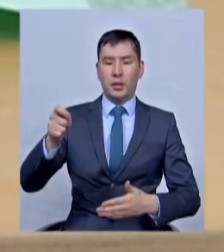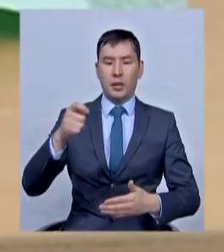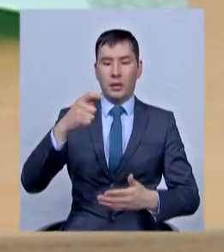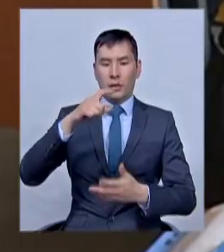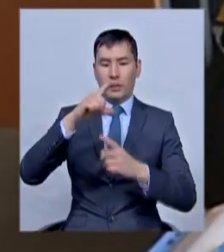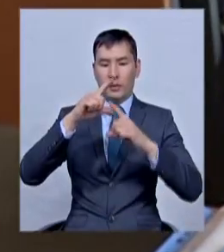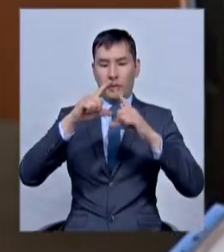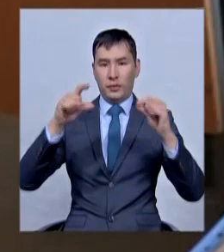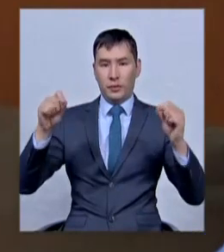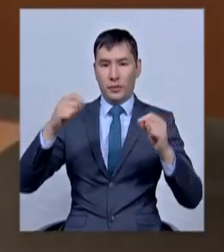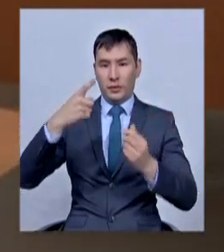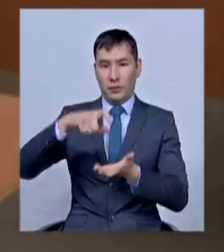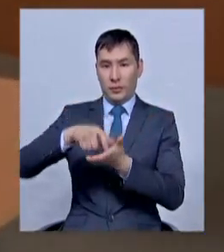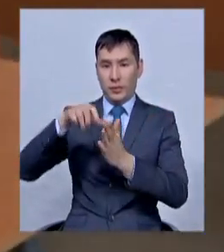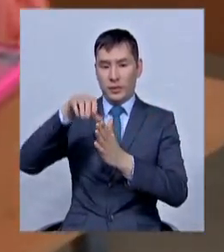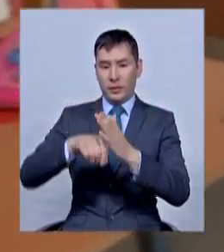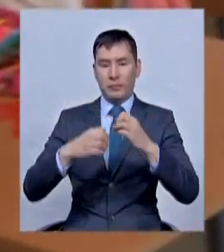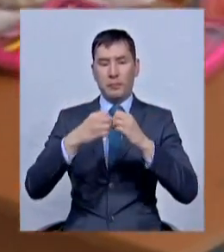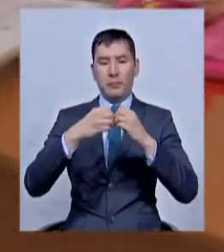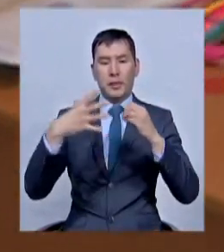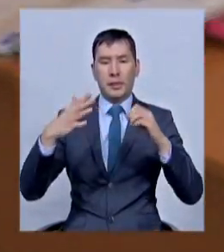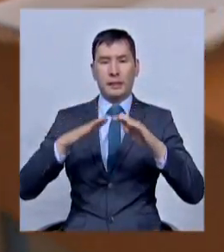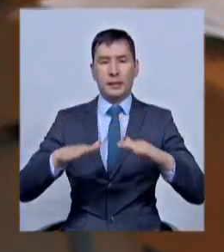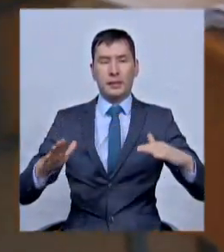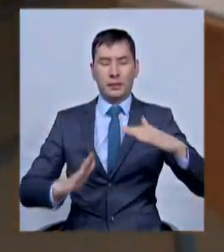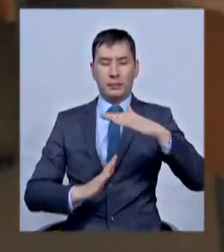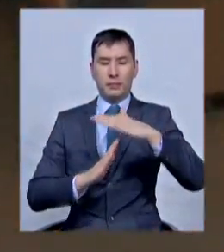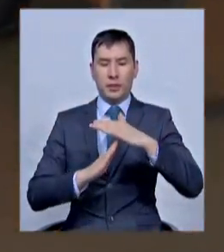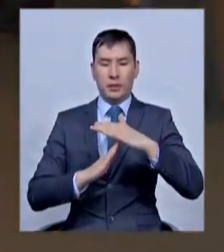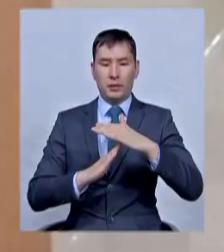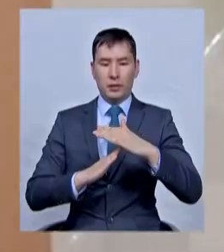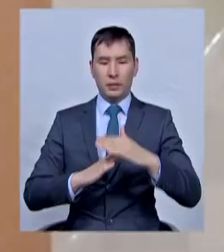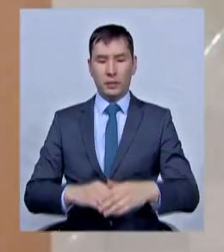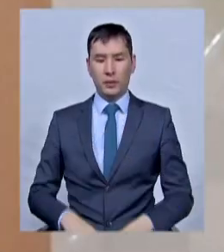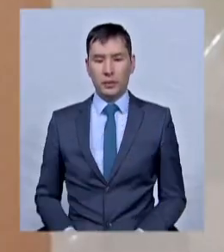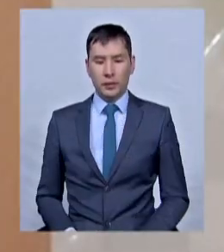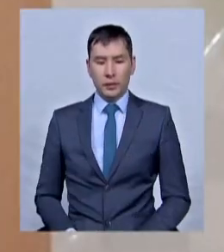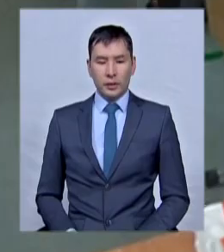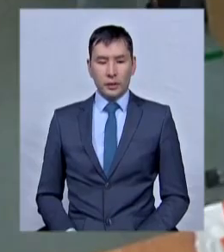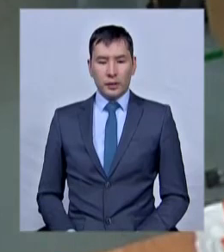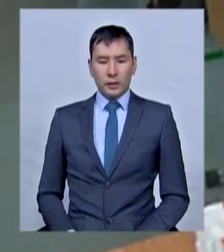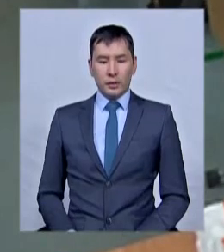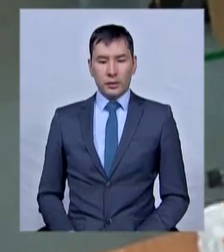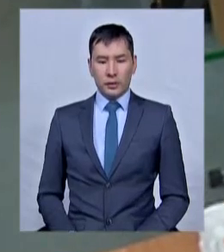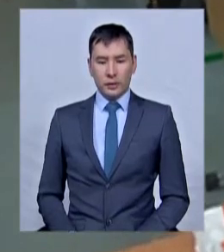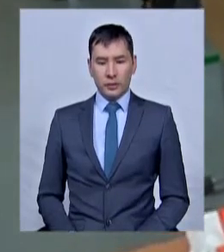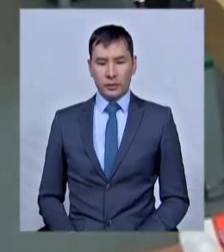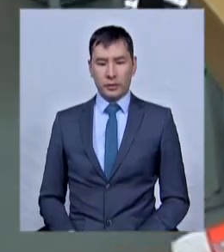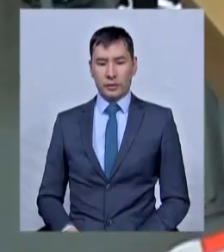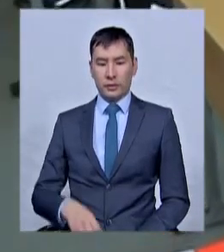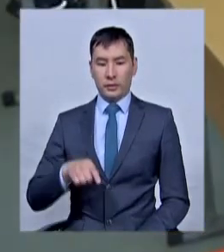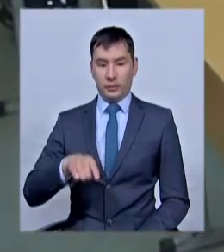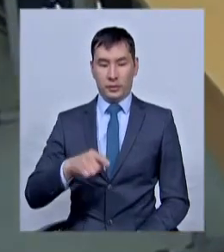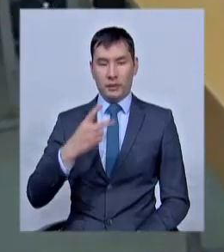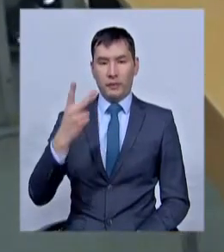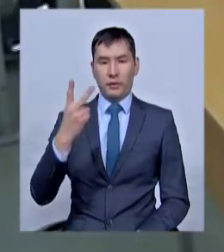балалар саны 15-тен аспауы шарт. Сондай-ақ оқушыларды отырғызғанда әлеуметтік арақашықтық ескерілуі керек. Бұл 2-ші сынып